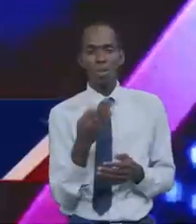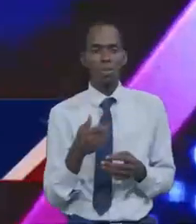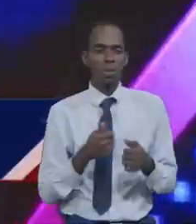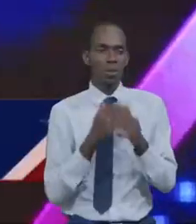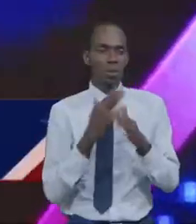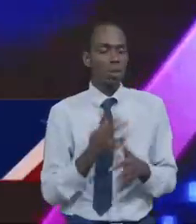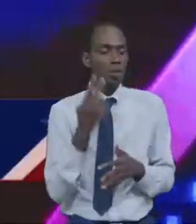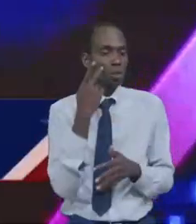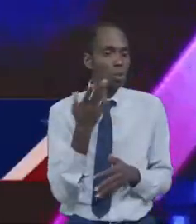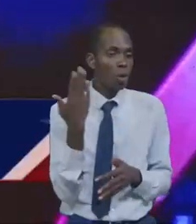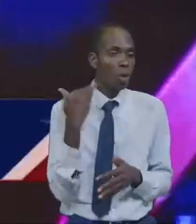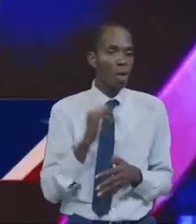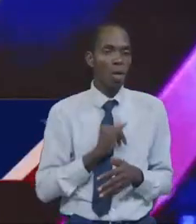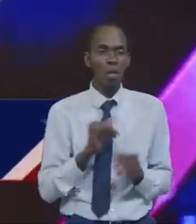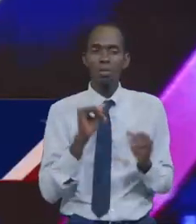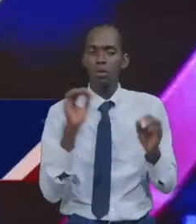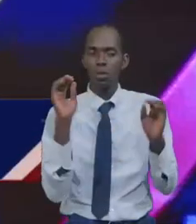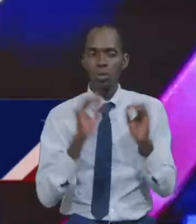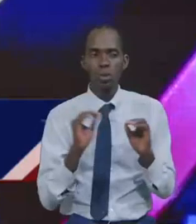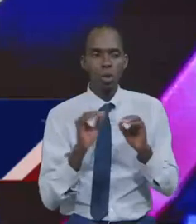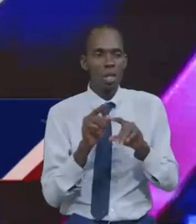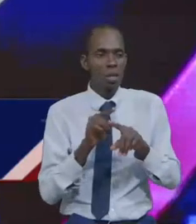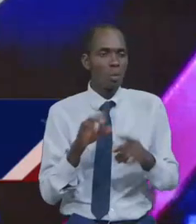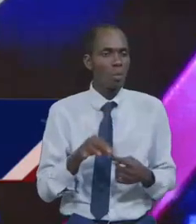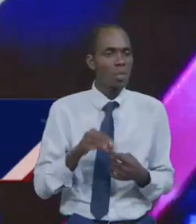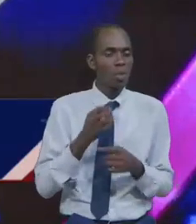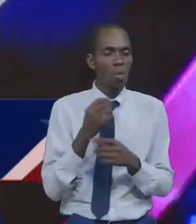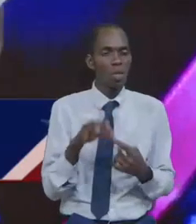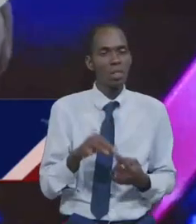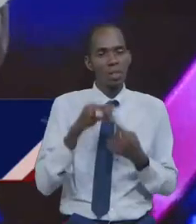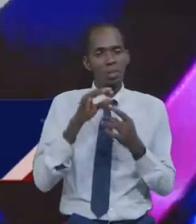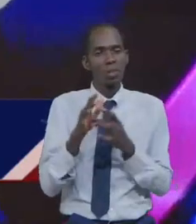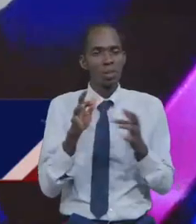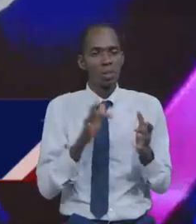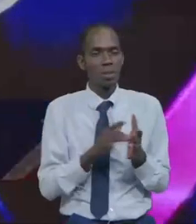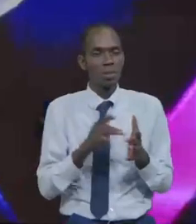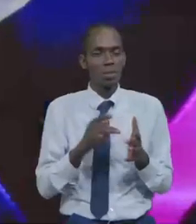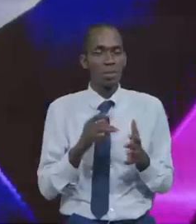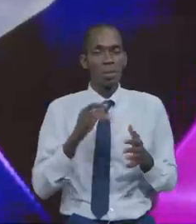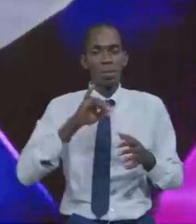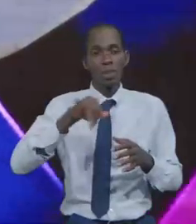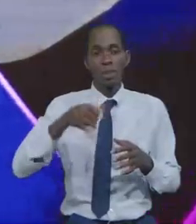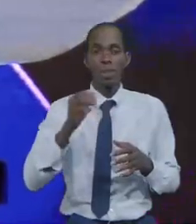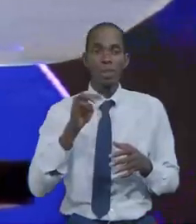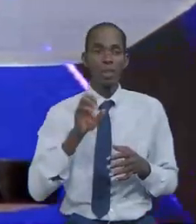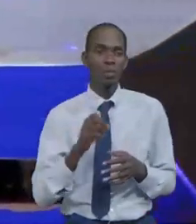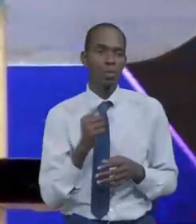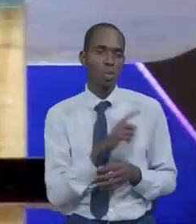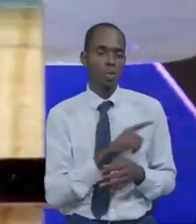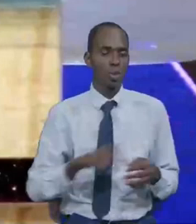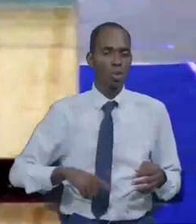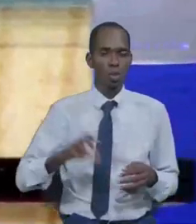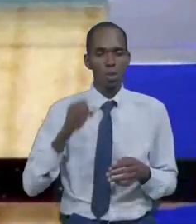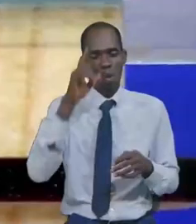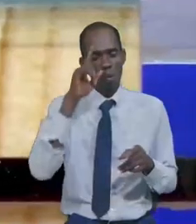aucun autre des apôtres, si ce n'est Jacques, le frère du Seigneur. Le témoignage qu'il donnait à ce